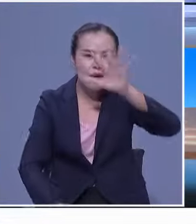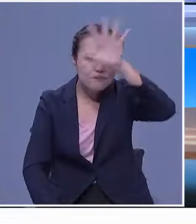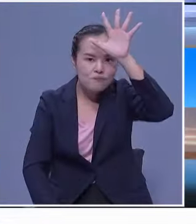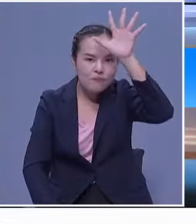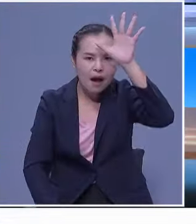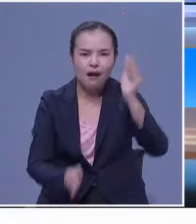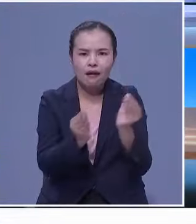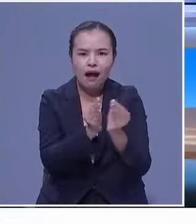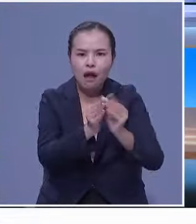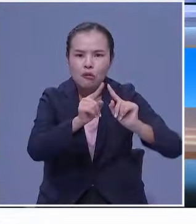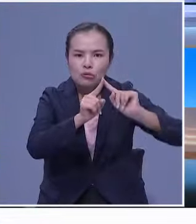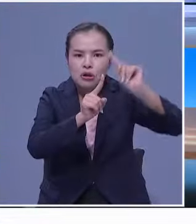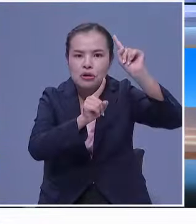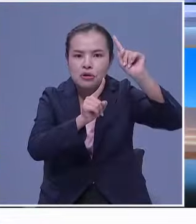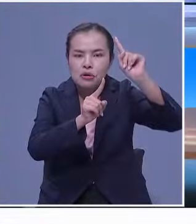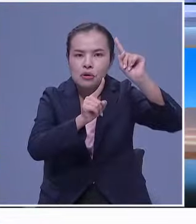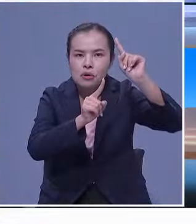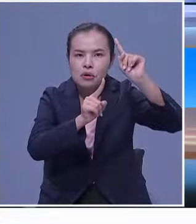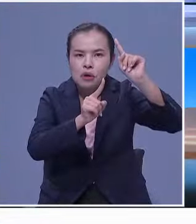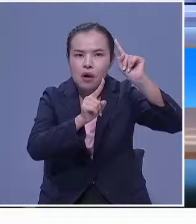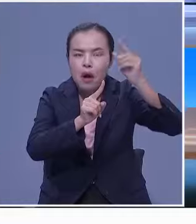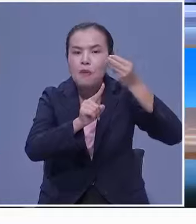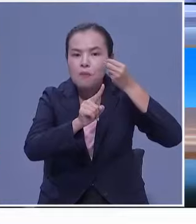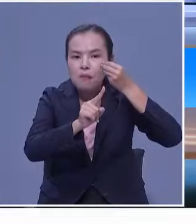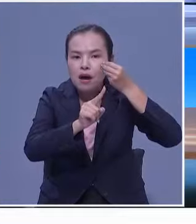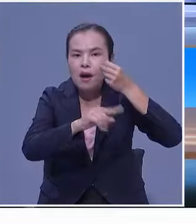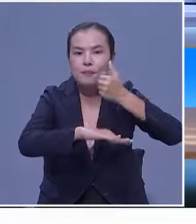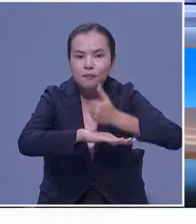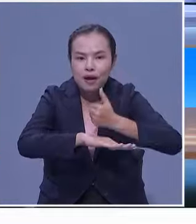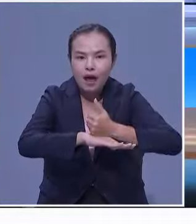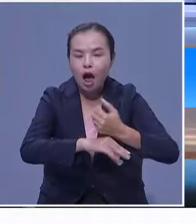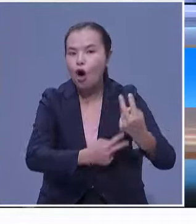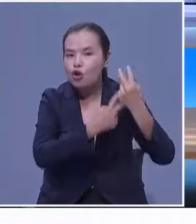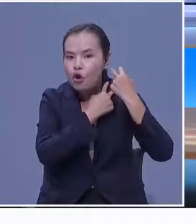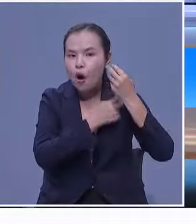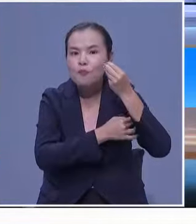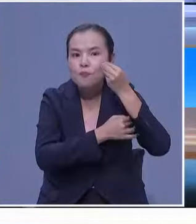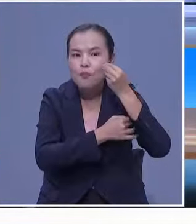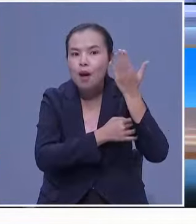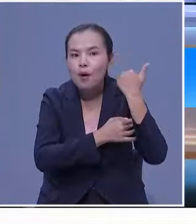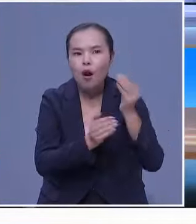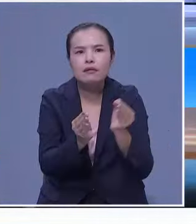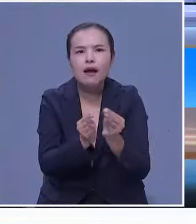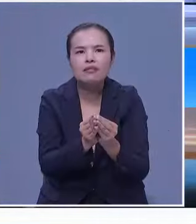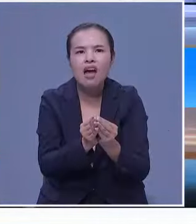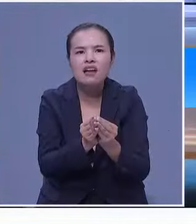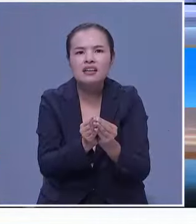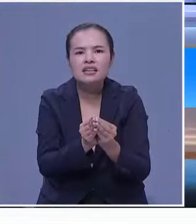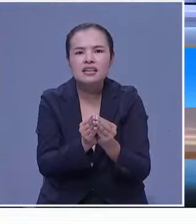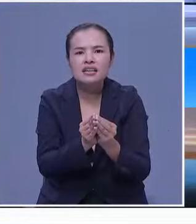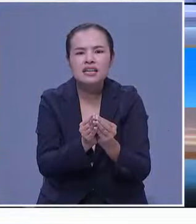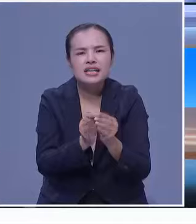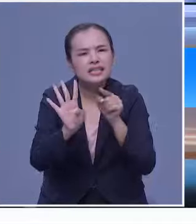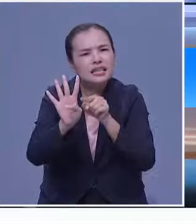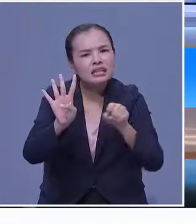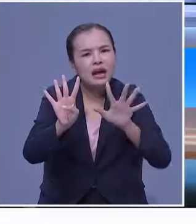ะแนนขึ้นมาสูงสุดเหมือนกันตอนนั้นพอมาเป็นคุณพิธาถ้าย้อนกลับไปจะสังเกตว่าคุณพิธาตอนนั้นได้คะแนนนิยม 4-5% น